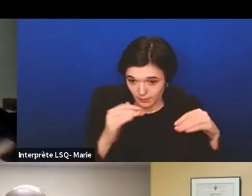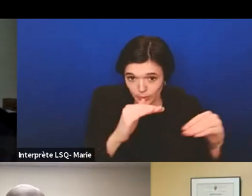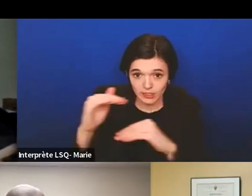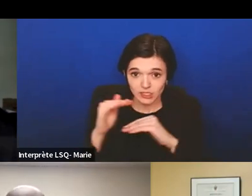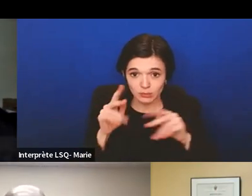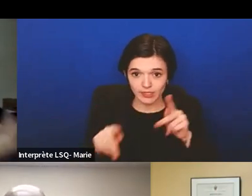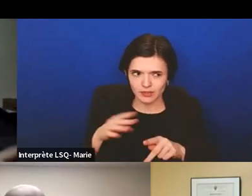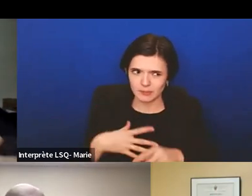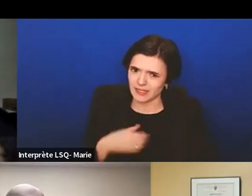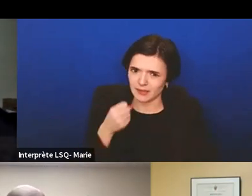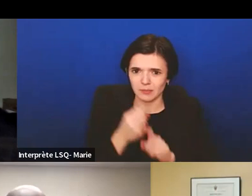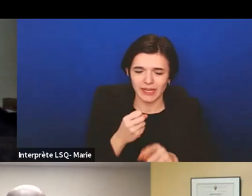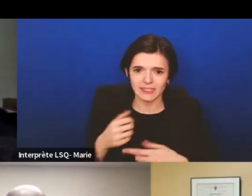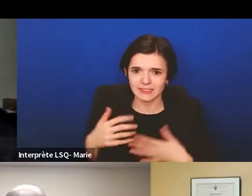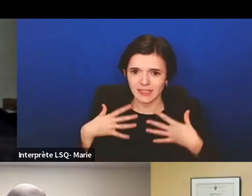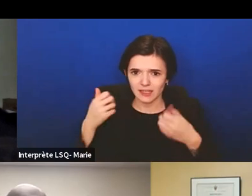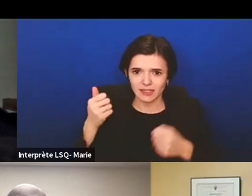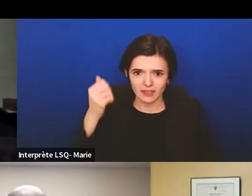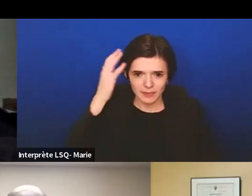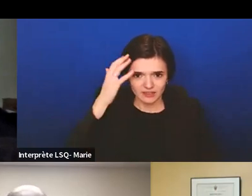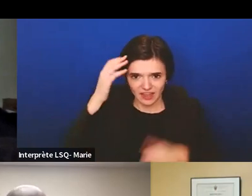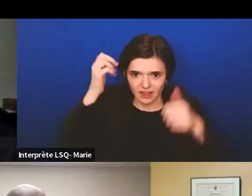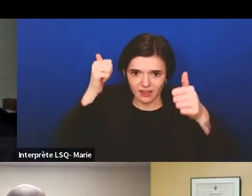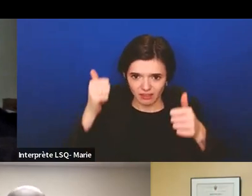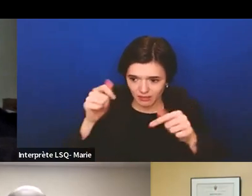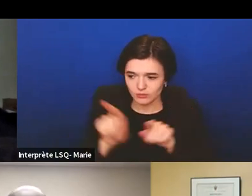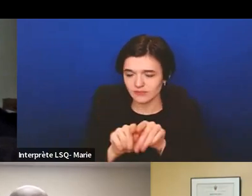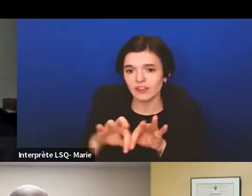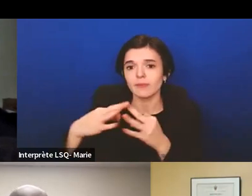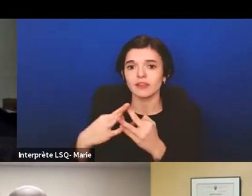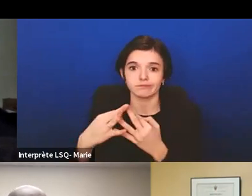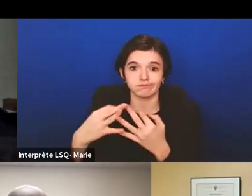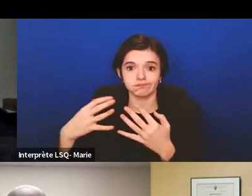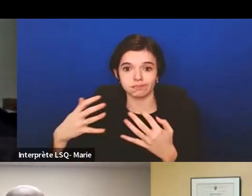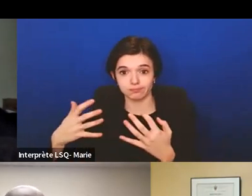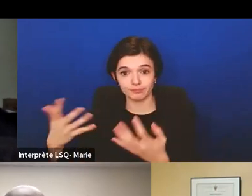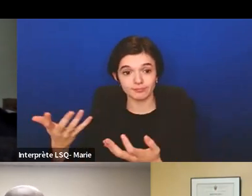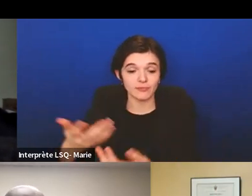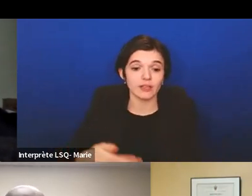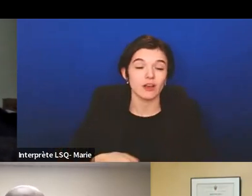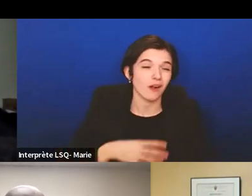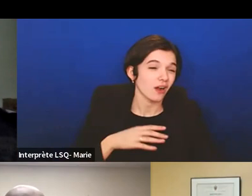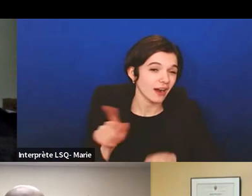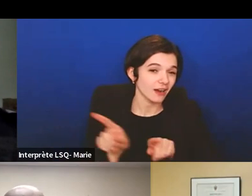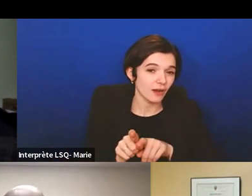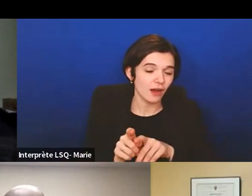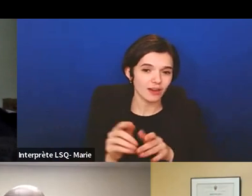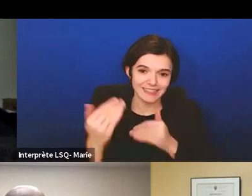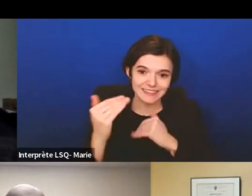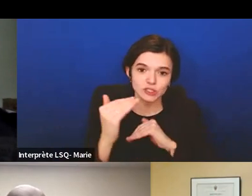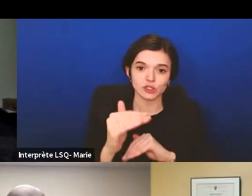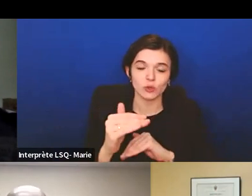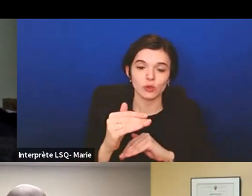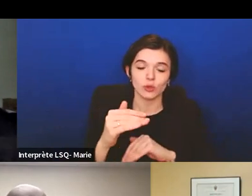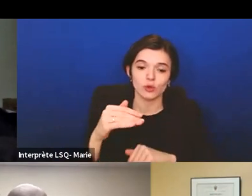leur santé mentale et sur leur famille. Mais il y a encore des restrictions par rapport à la Covid dans les soins de longue durée